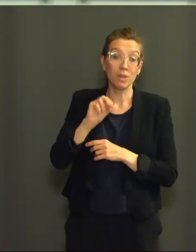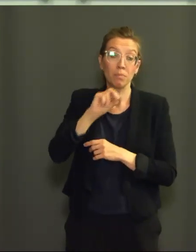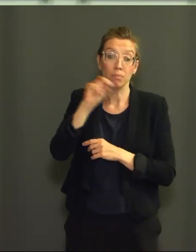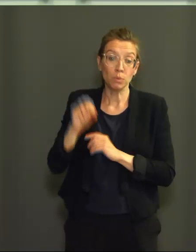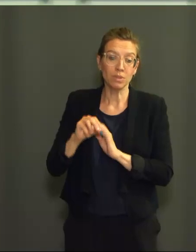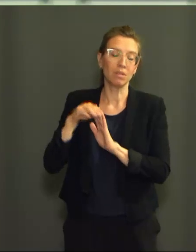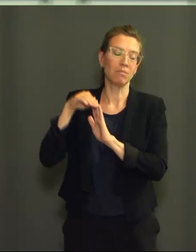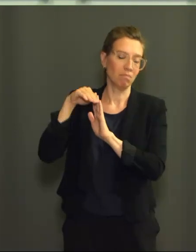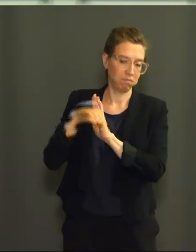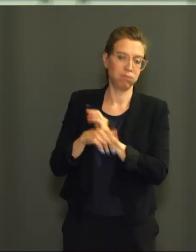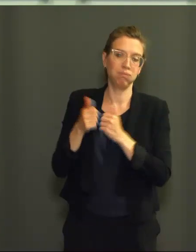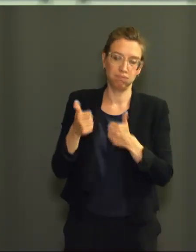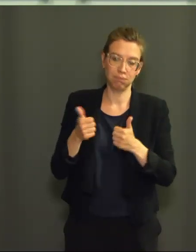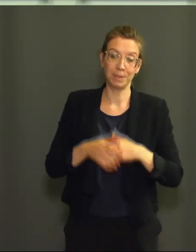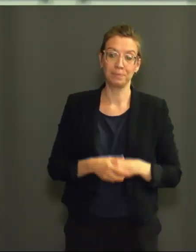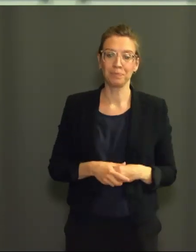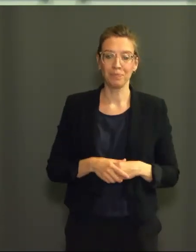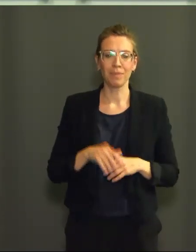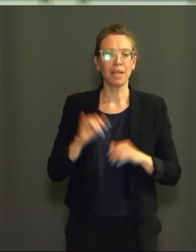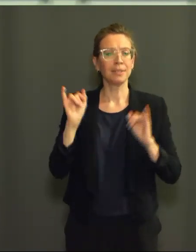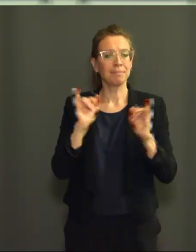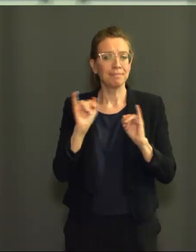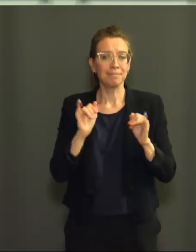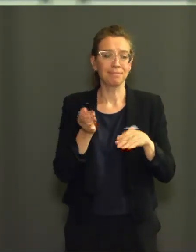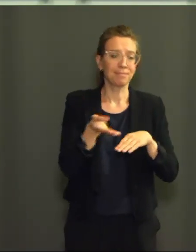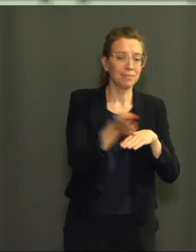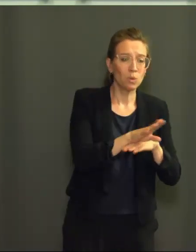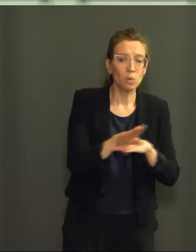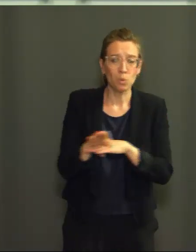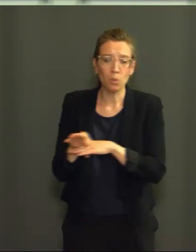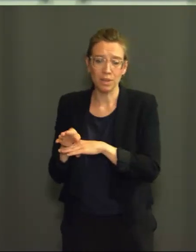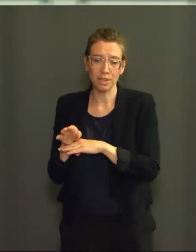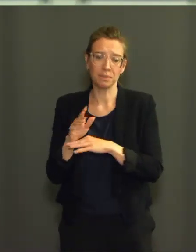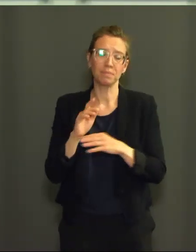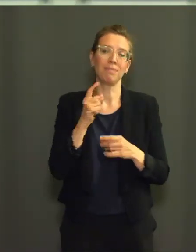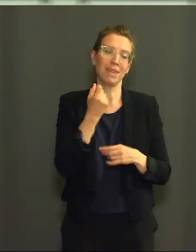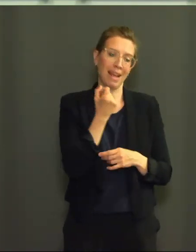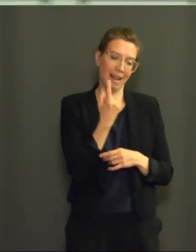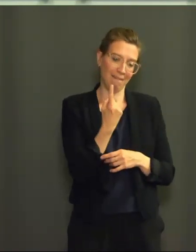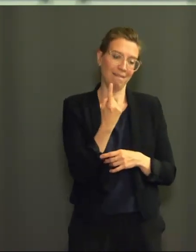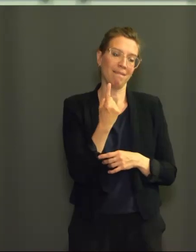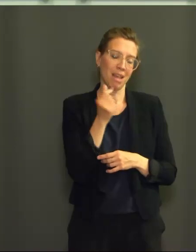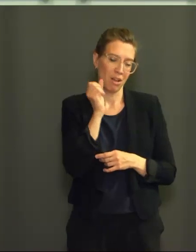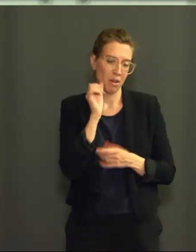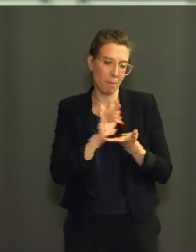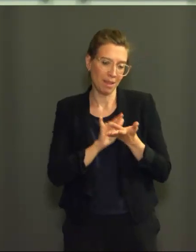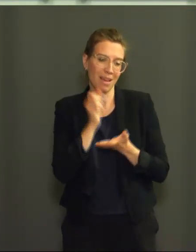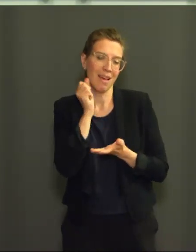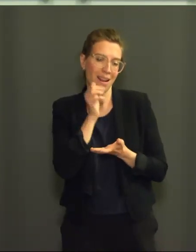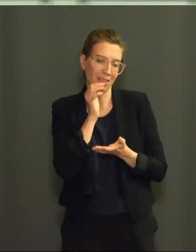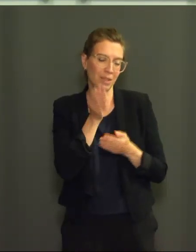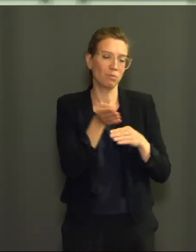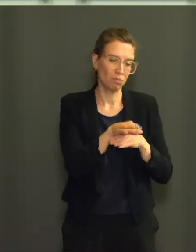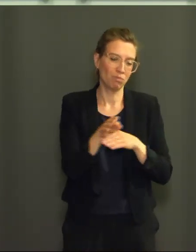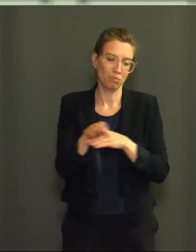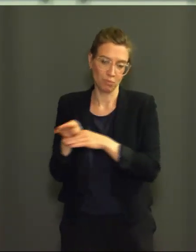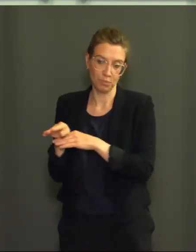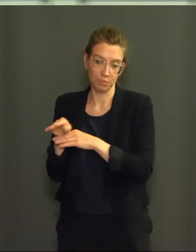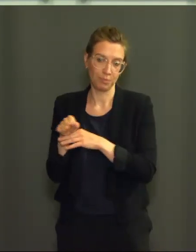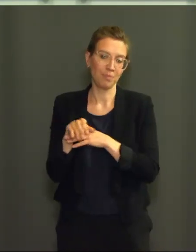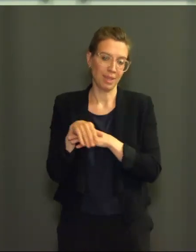11 overlijdens per dag te betreuren en dat is een daling van 20%. De meeste overlijdens doen